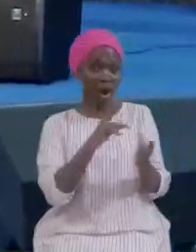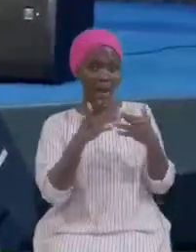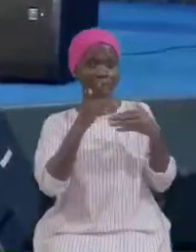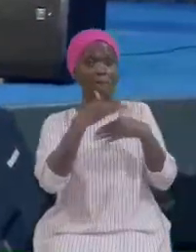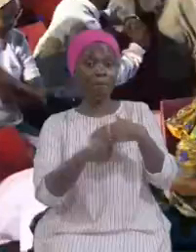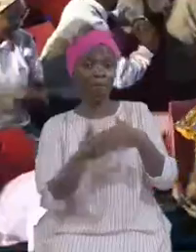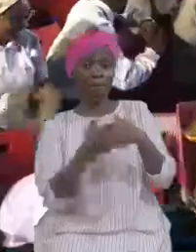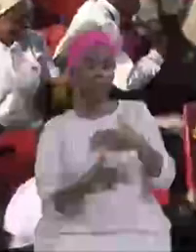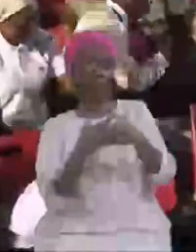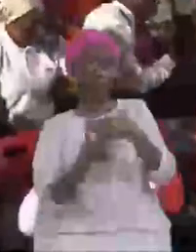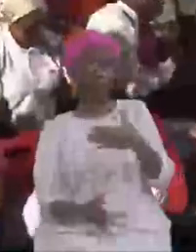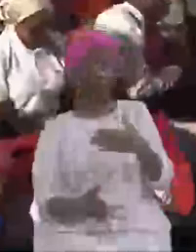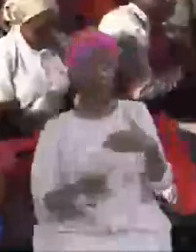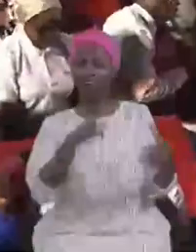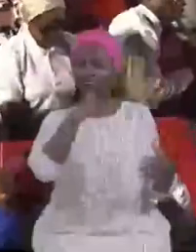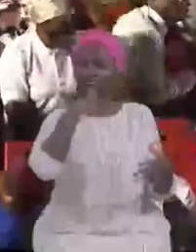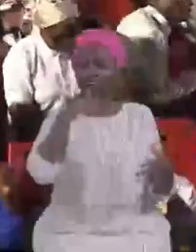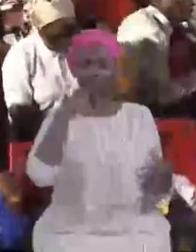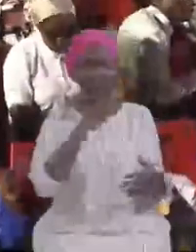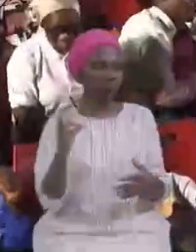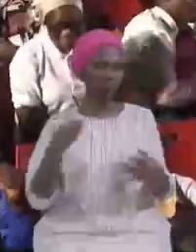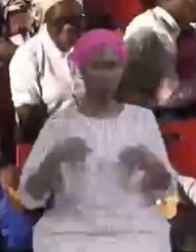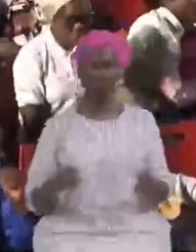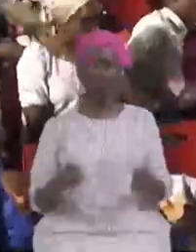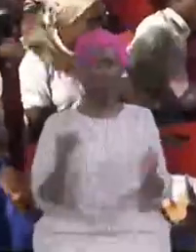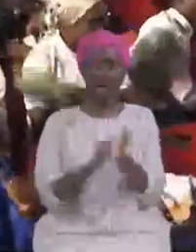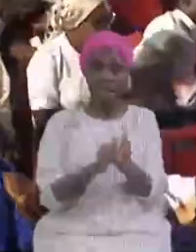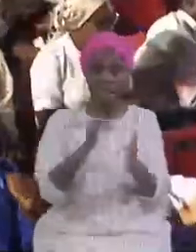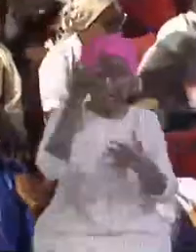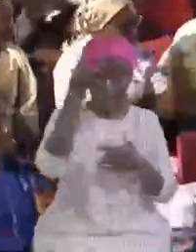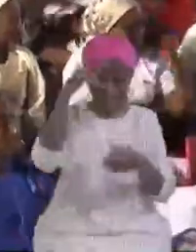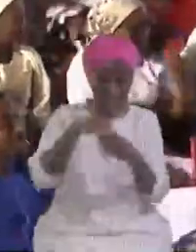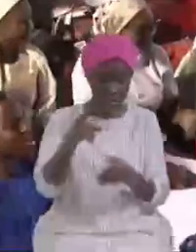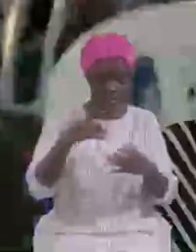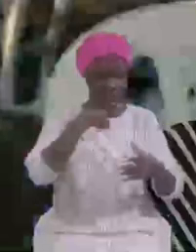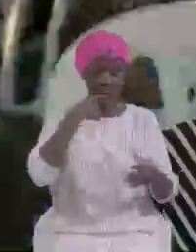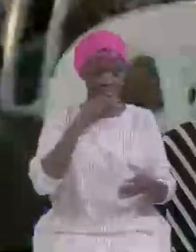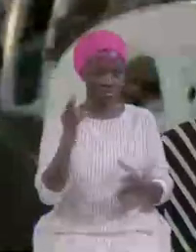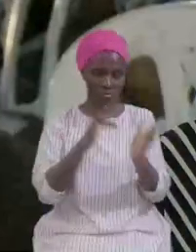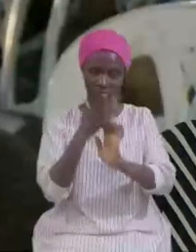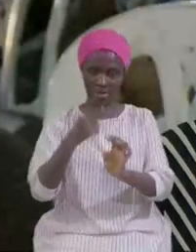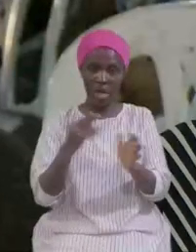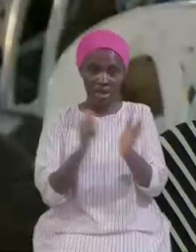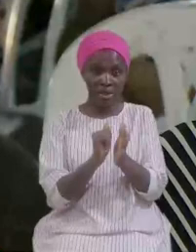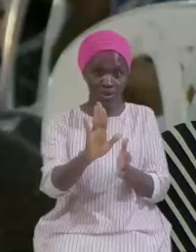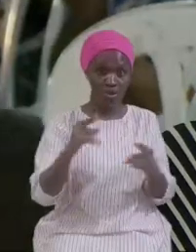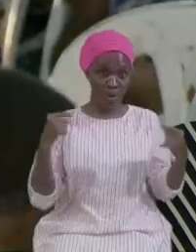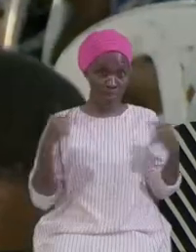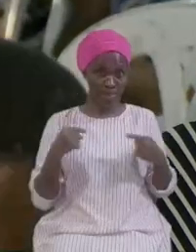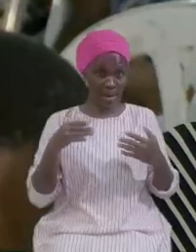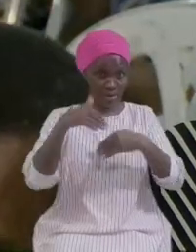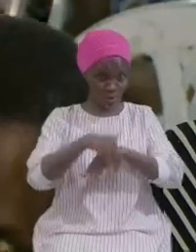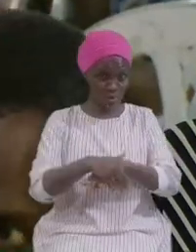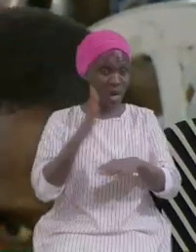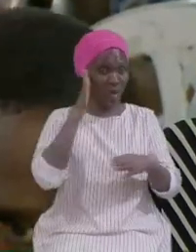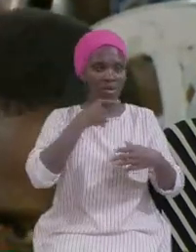Cette maladie ce soir va se dessécher. Cette douleur ce soir va se dessécher. Cette